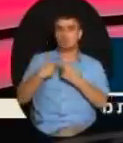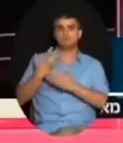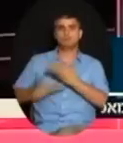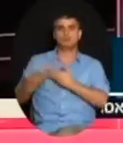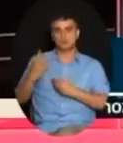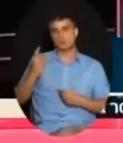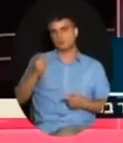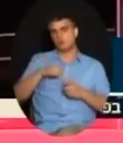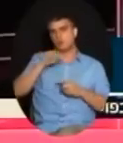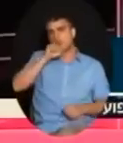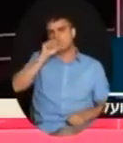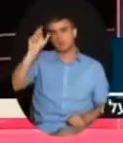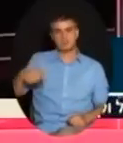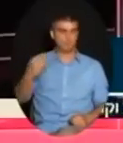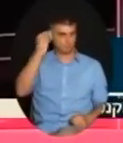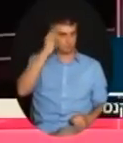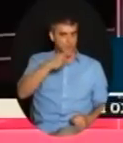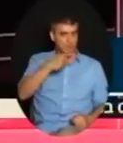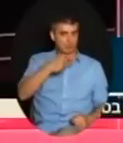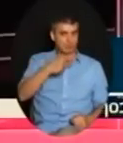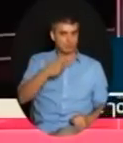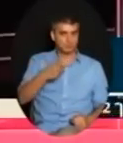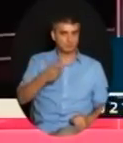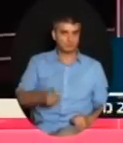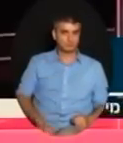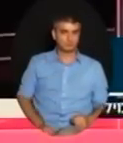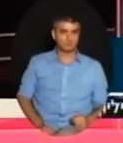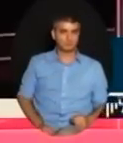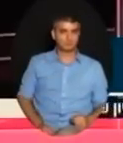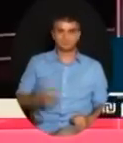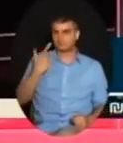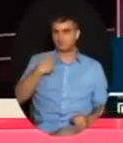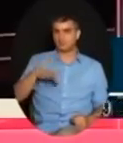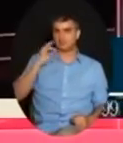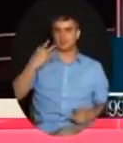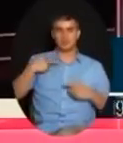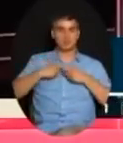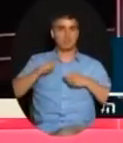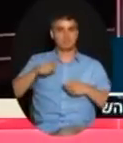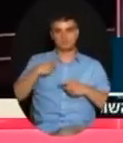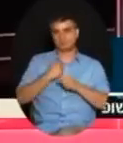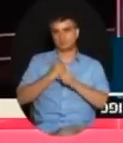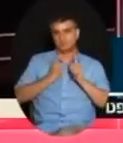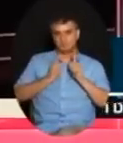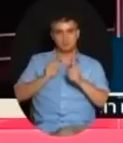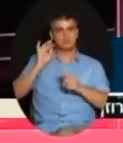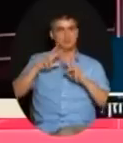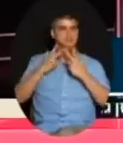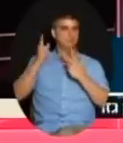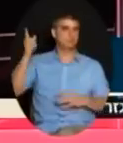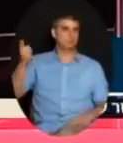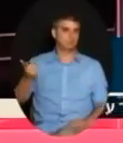פעולה ומלחכי פנקה, ואני מזכירה לך שעוד... מהרגע שנבחרתי להיות חברת כנסת, ניהלתי נגדו מערכה